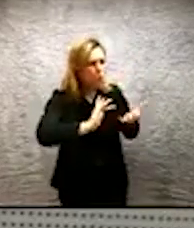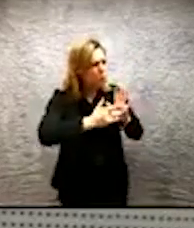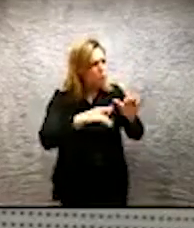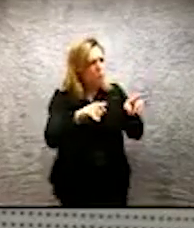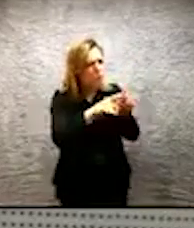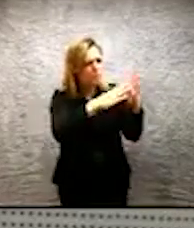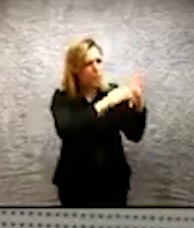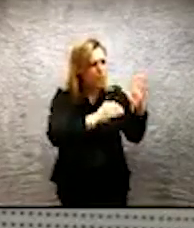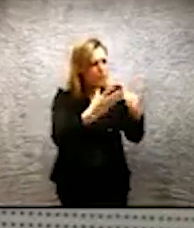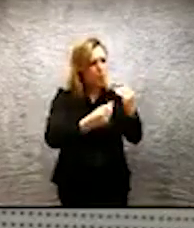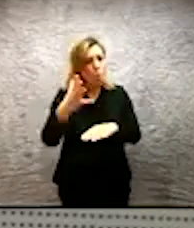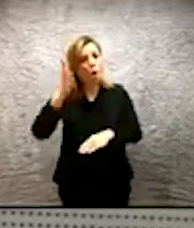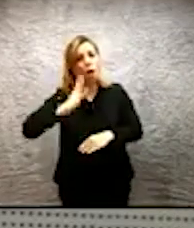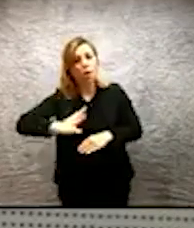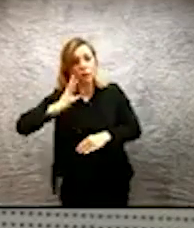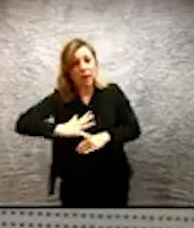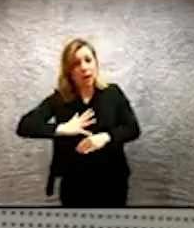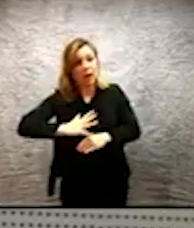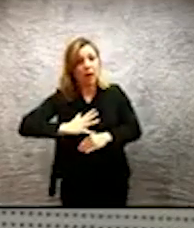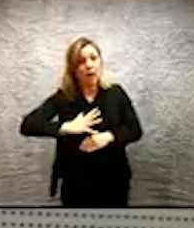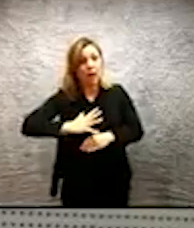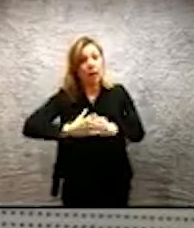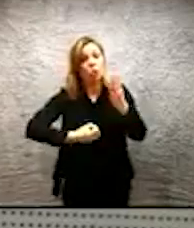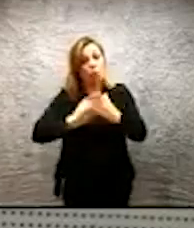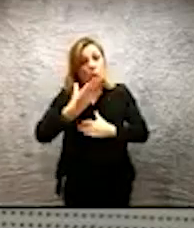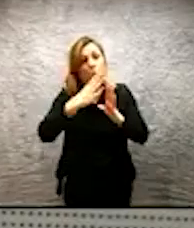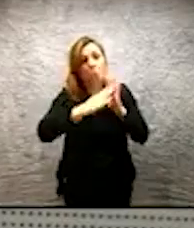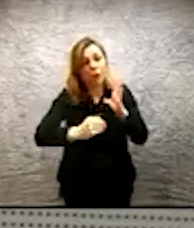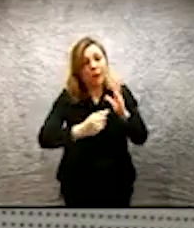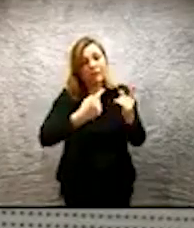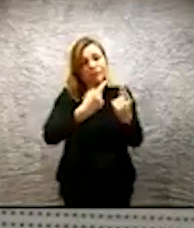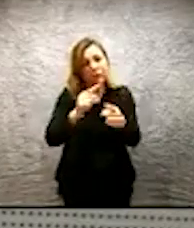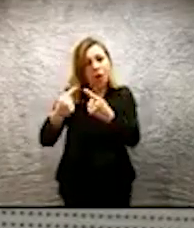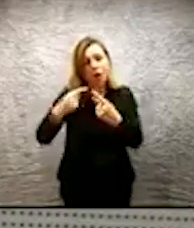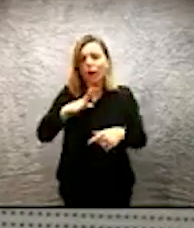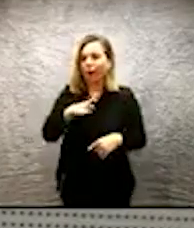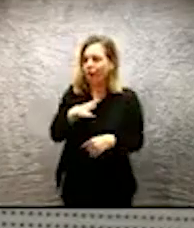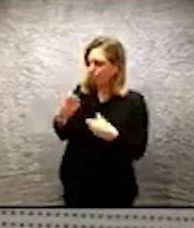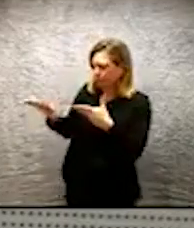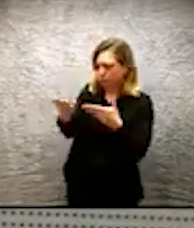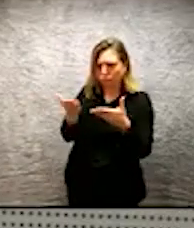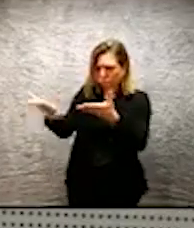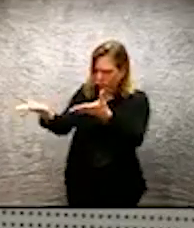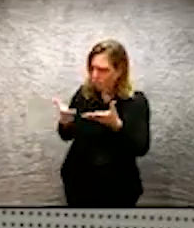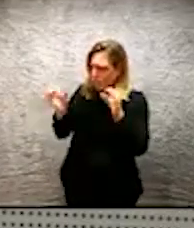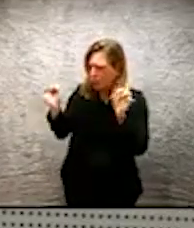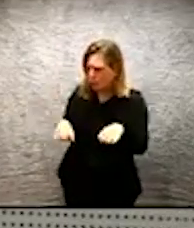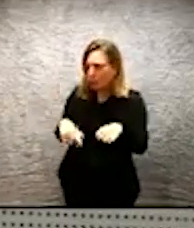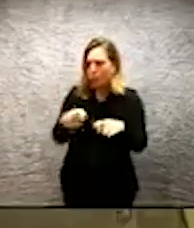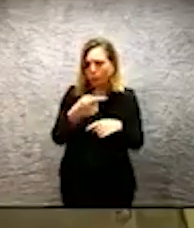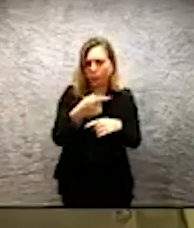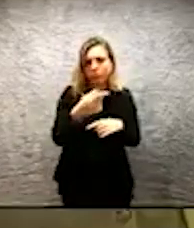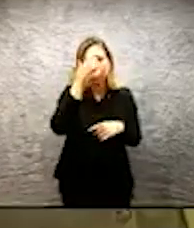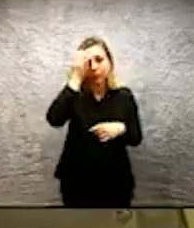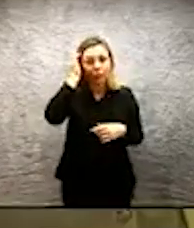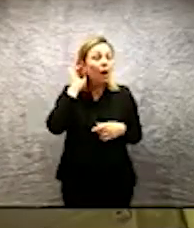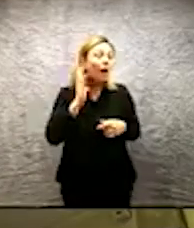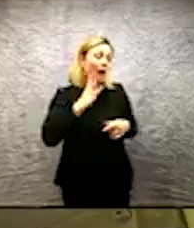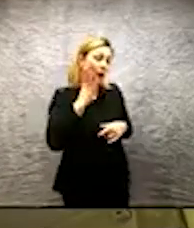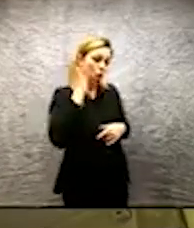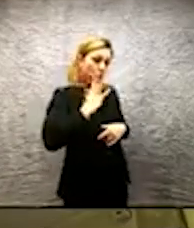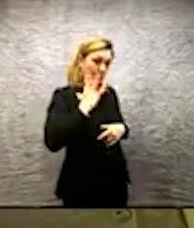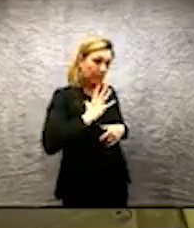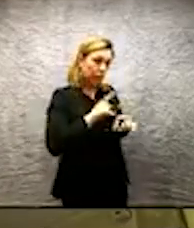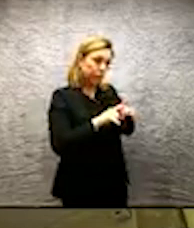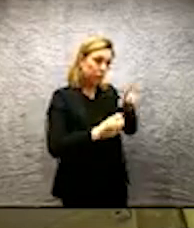les anciennes et les nouvelles ? Vas-y Laurent. Je vais laisser la parole à M. Viterbeck, c'est aussi sa délégation. Il y a des anciennes et des